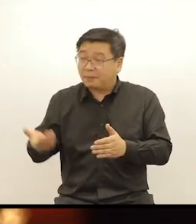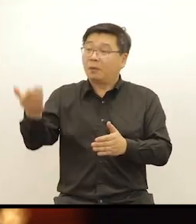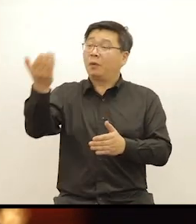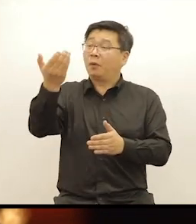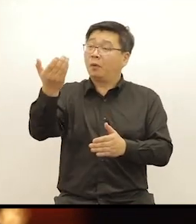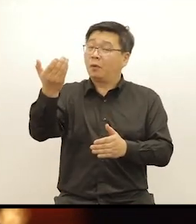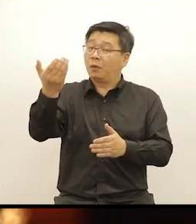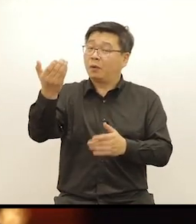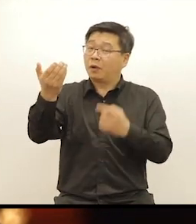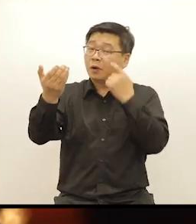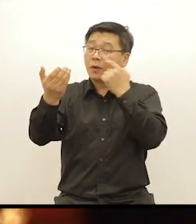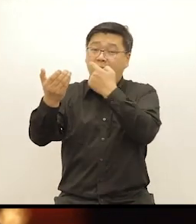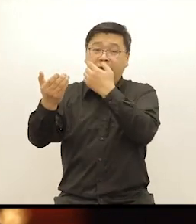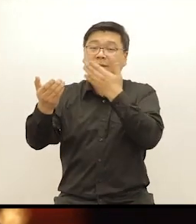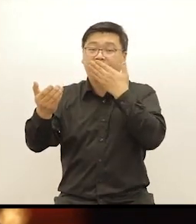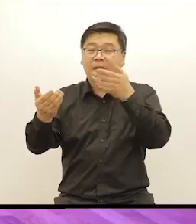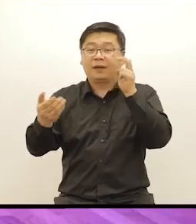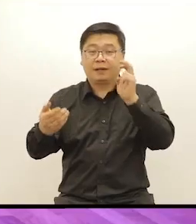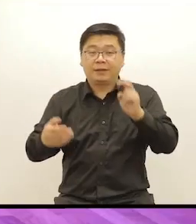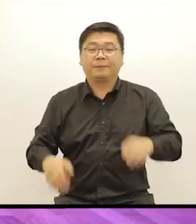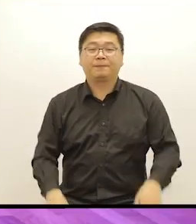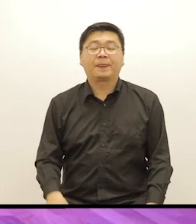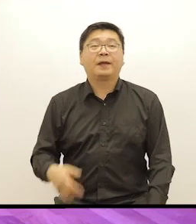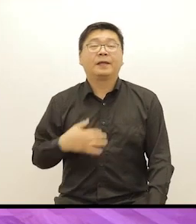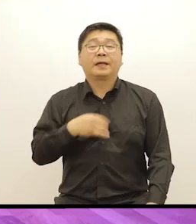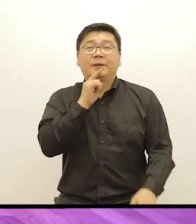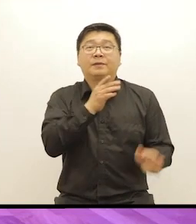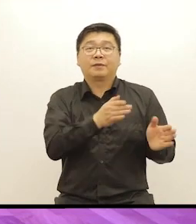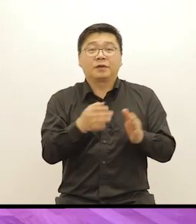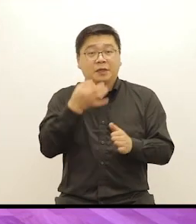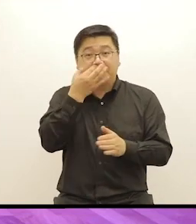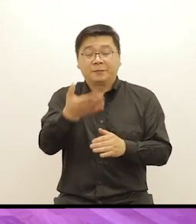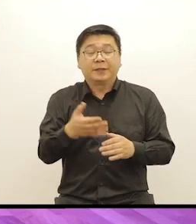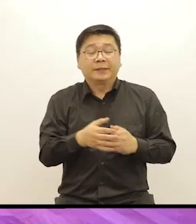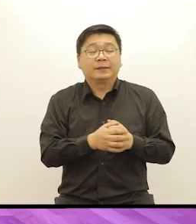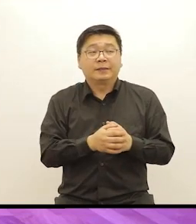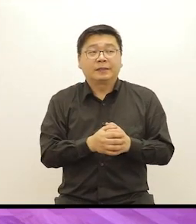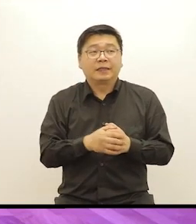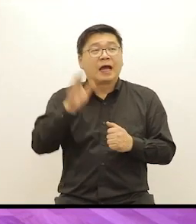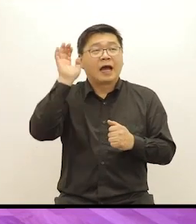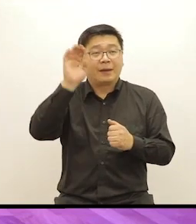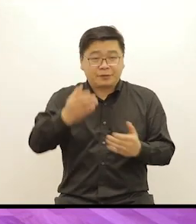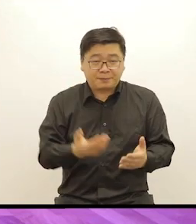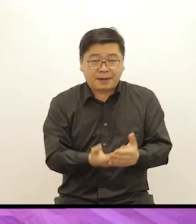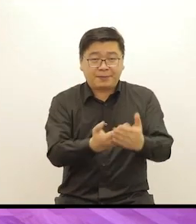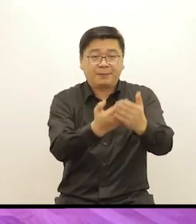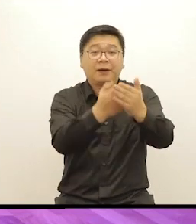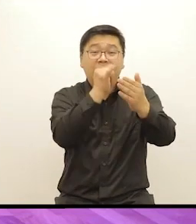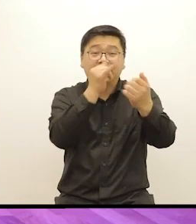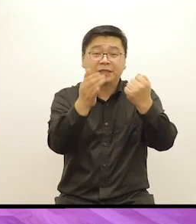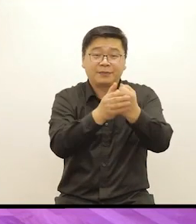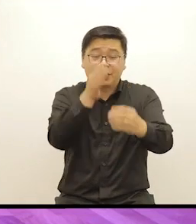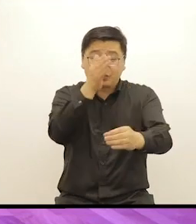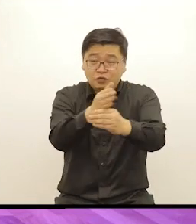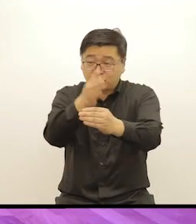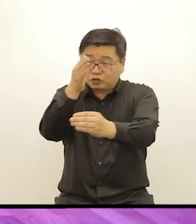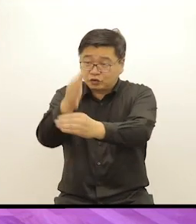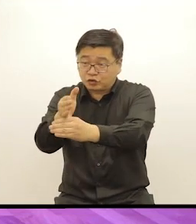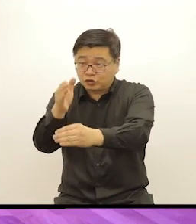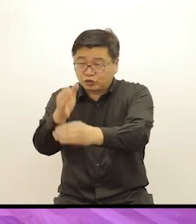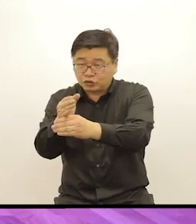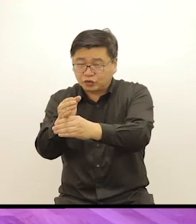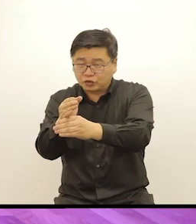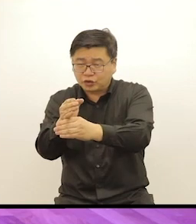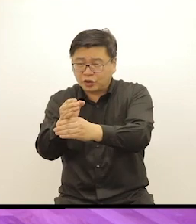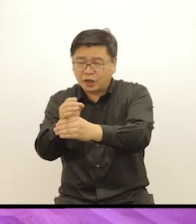자신들을 발견하게 될 걸로 네. 생각이 됩니다. 제가 한번 정리를 해보자면 또 앞으로 나아가기 때문에 장애물이라는 것도 만날